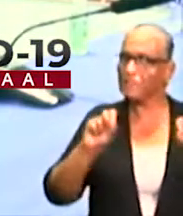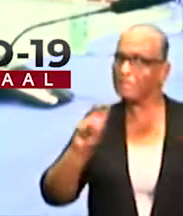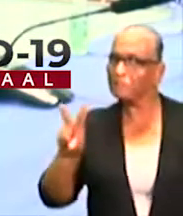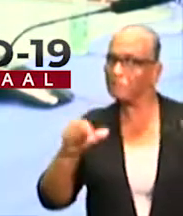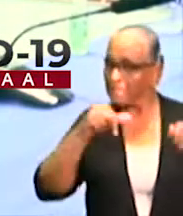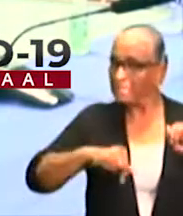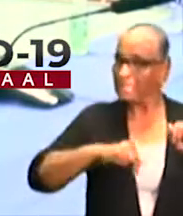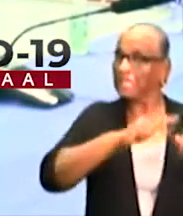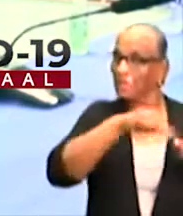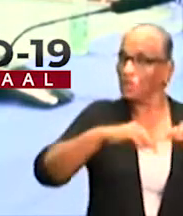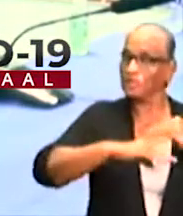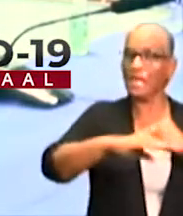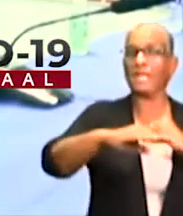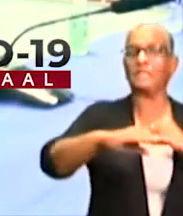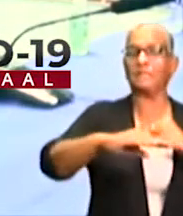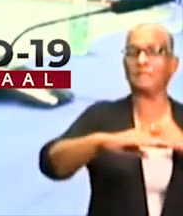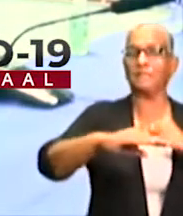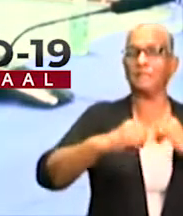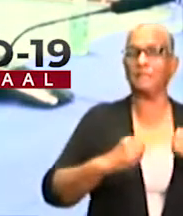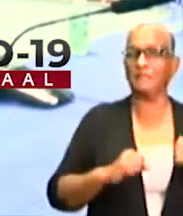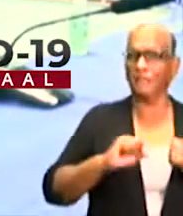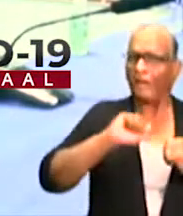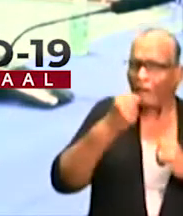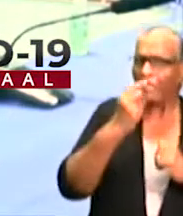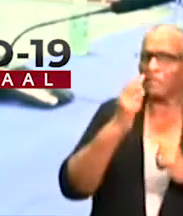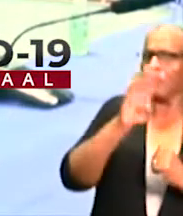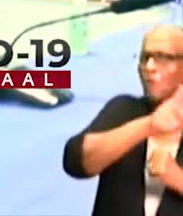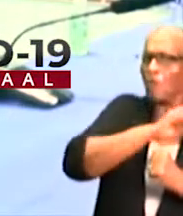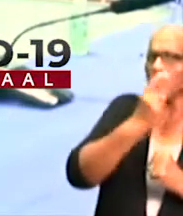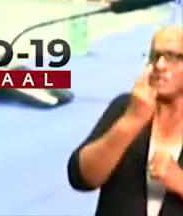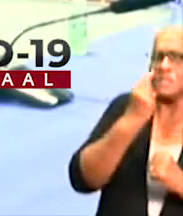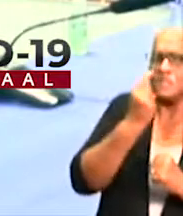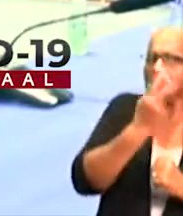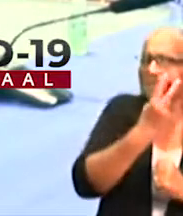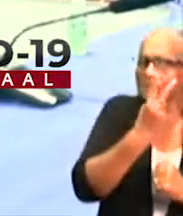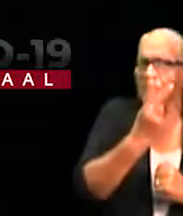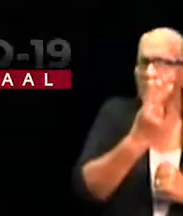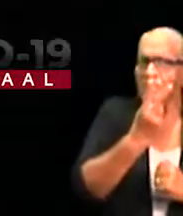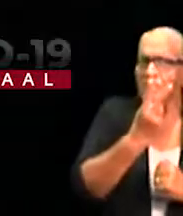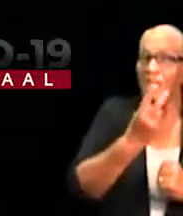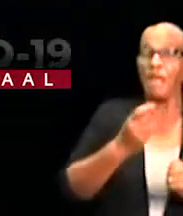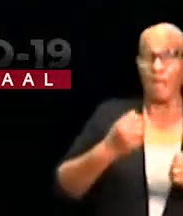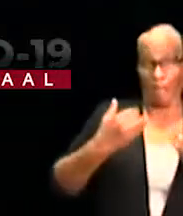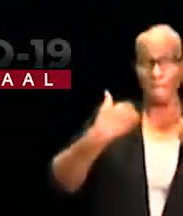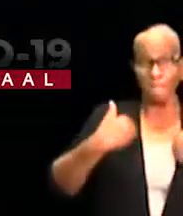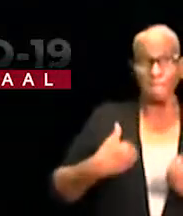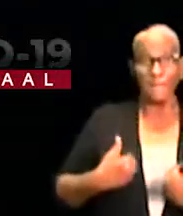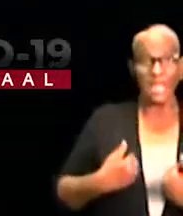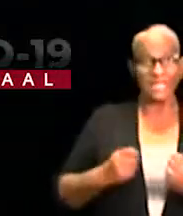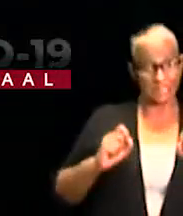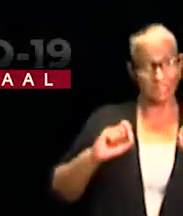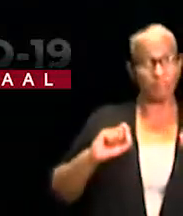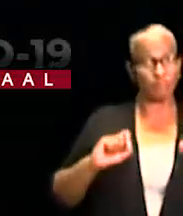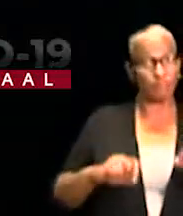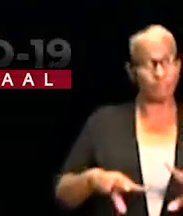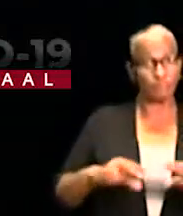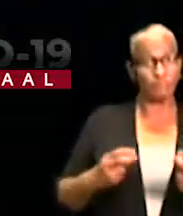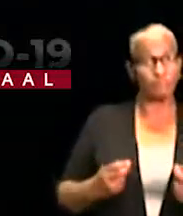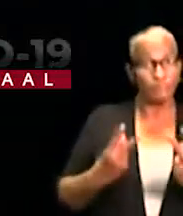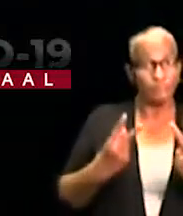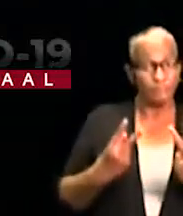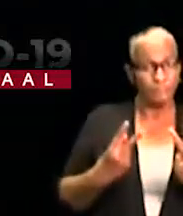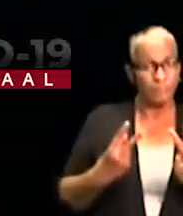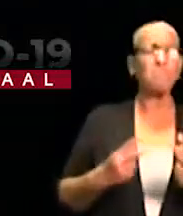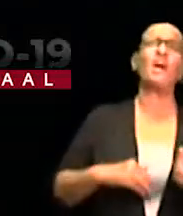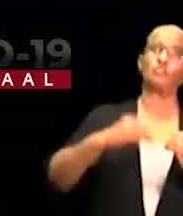land. We hebben ook kunnen zien dat het aantal geïnfecteerde mensen weliswaar heel hoog